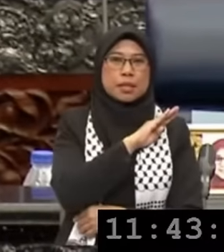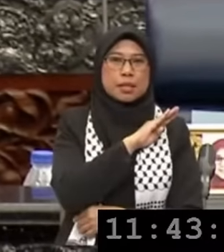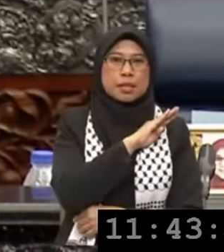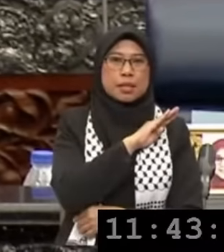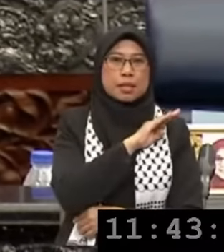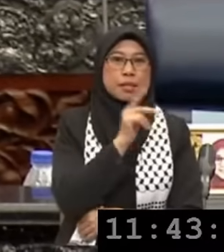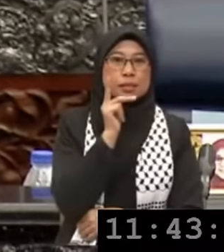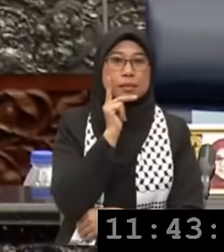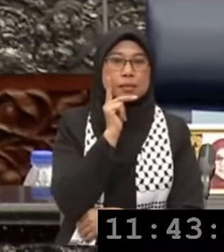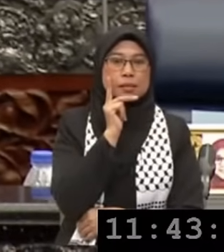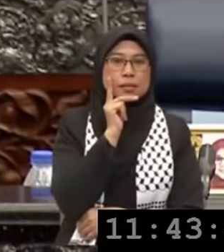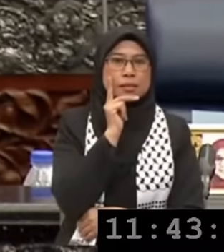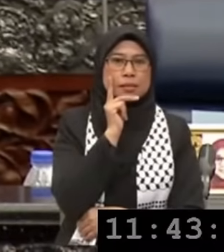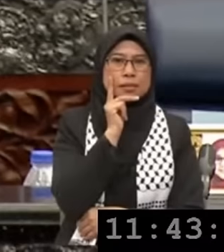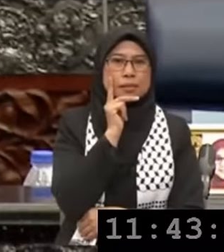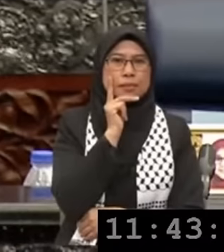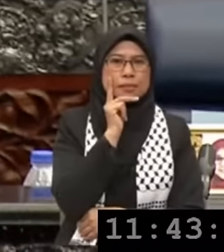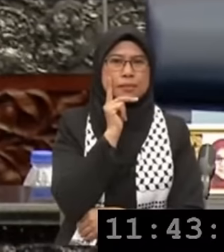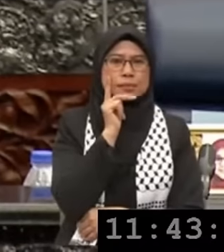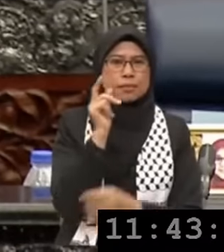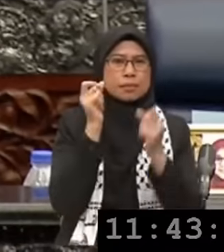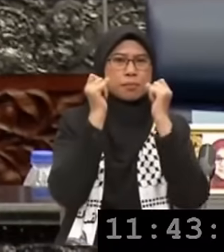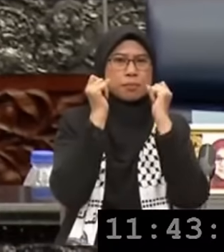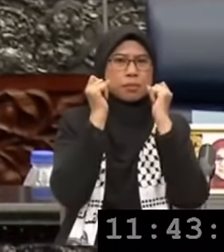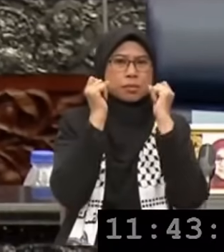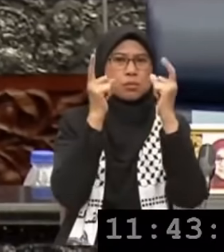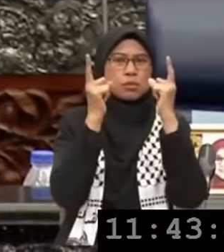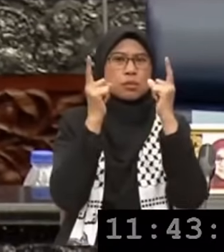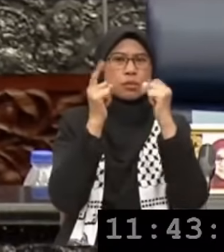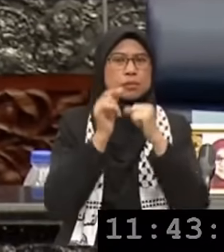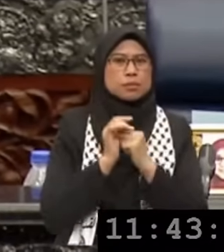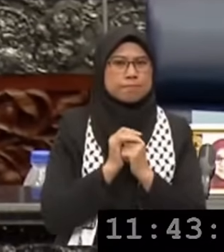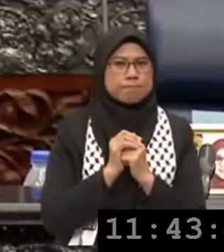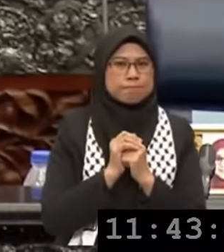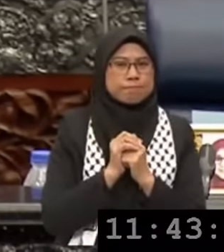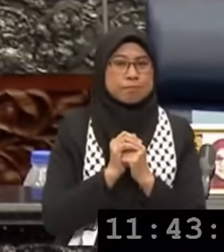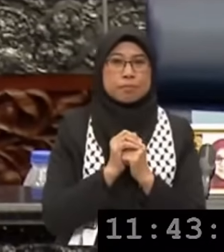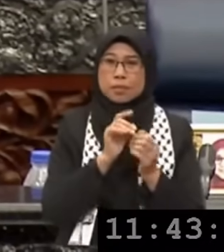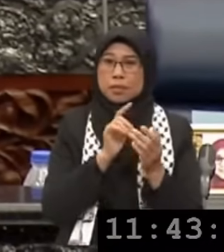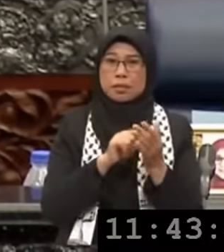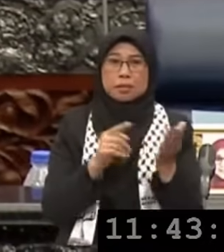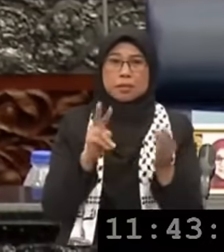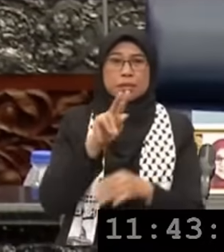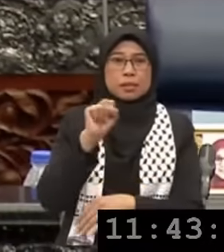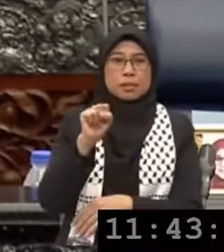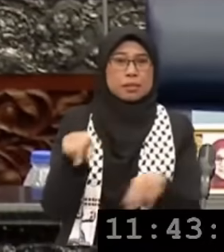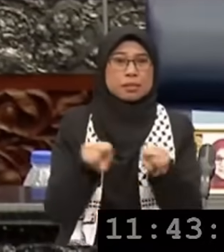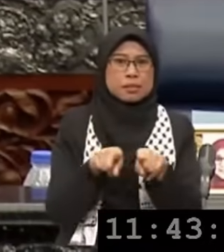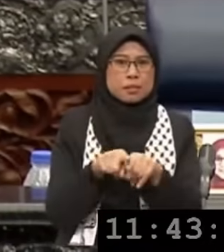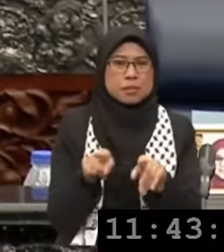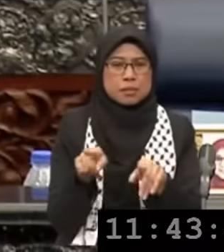Negeri Kedah dan yang mengejutkan kita ialah apakah kes-kes yang seumpama ini